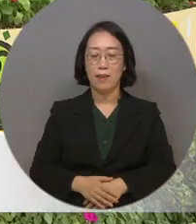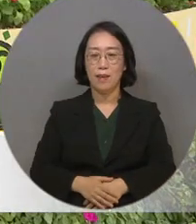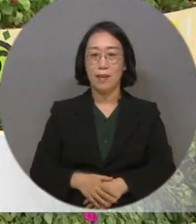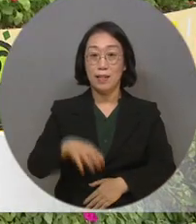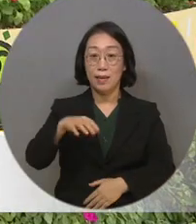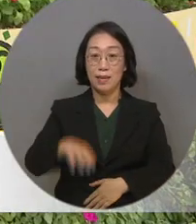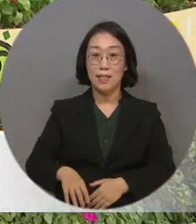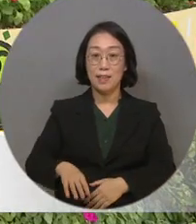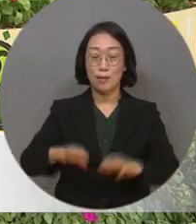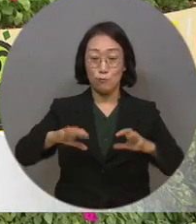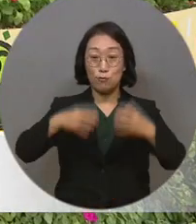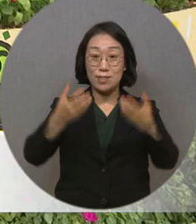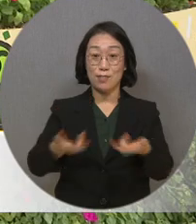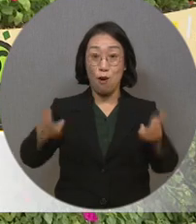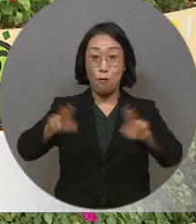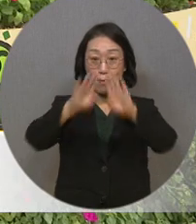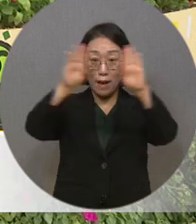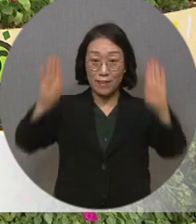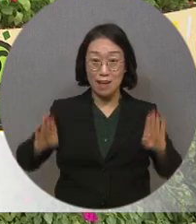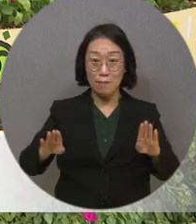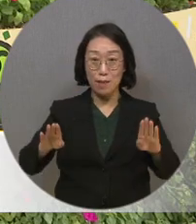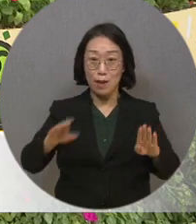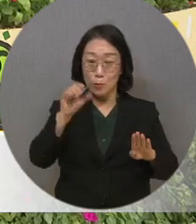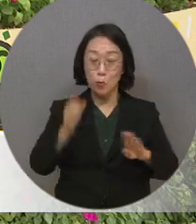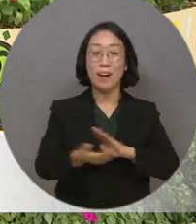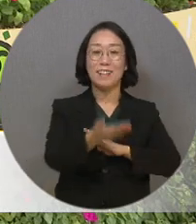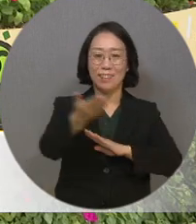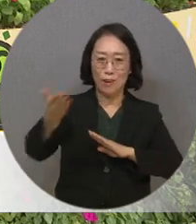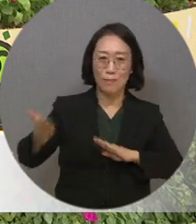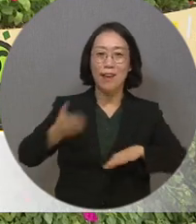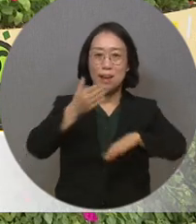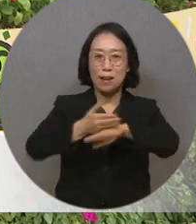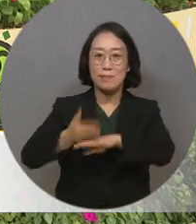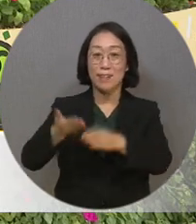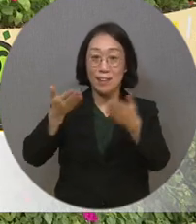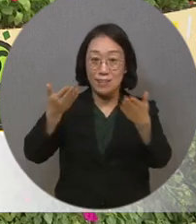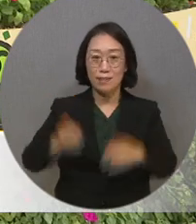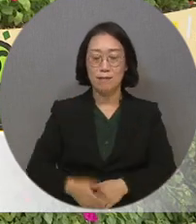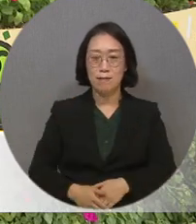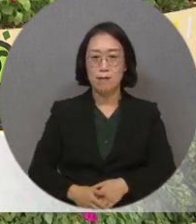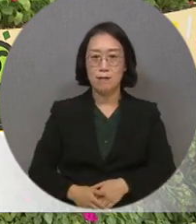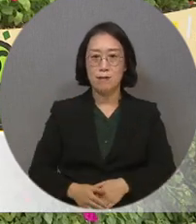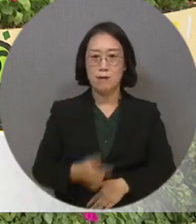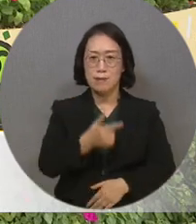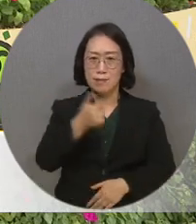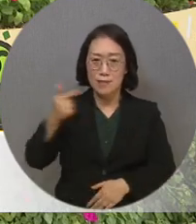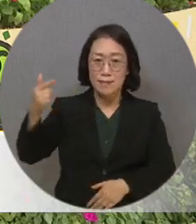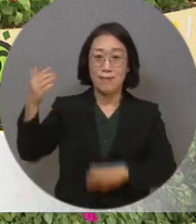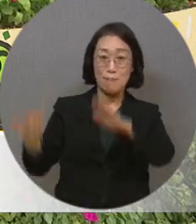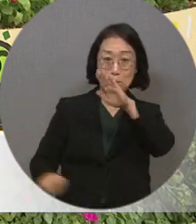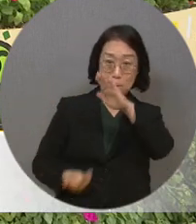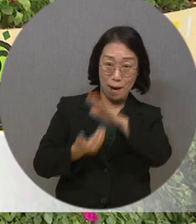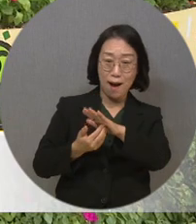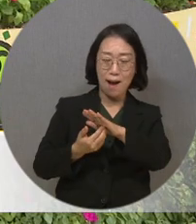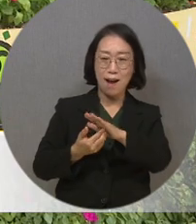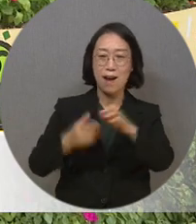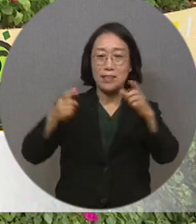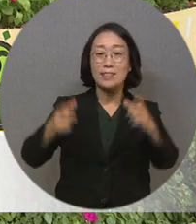순천만 국제정원 박람회를 사랑해주신 국민 여러분들께 감사드리고 이 엄청난 역사를 이루신 순천